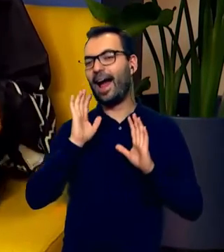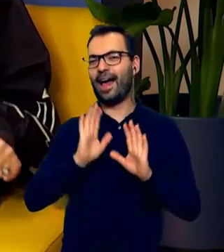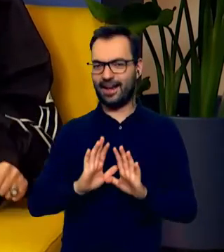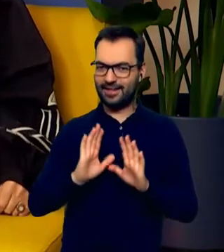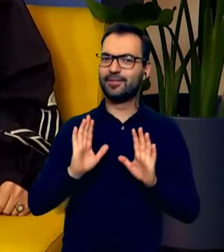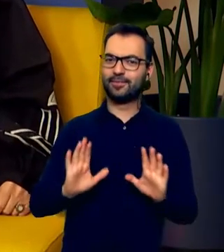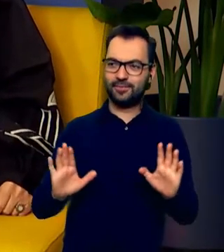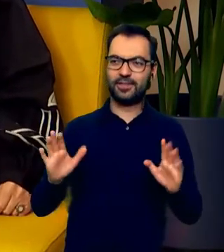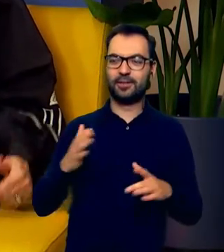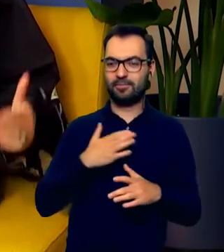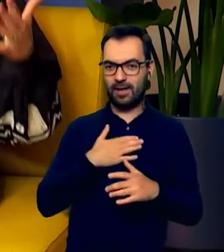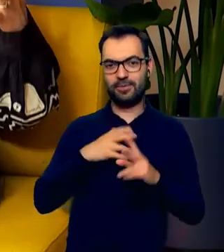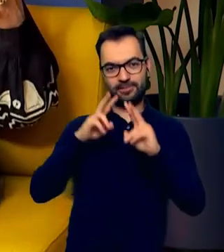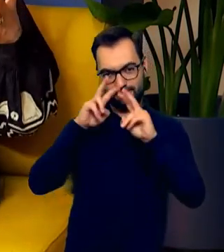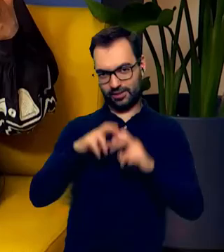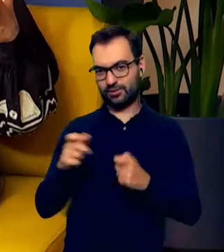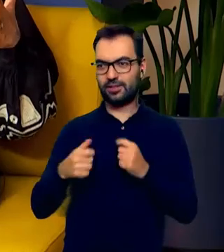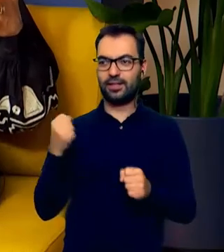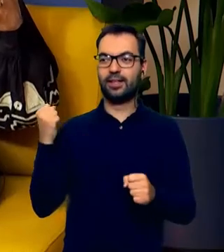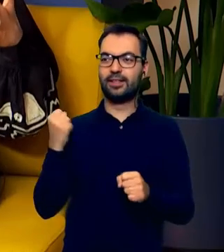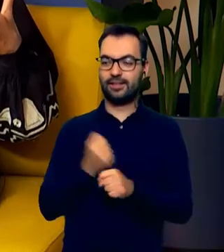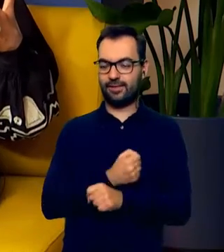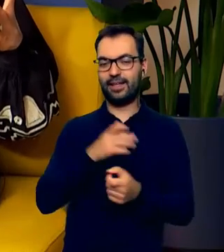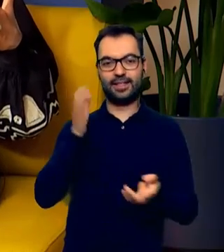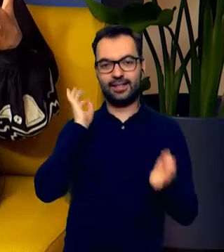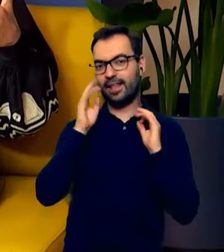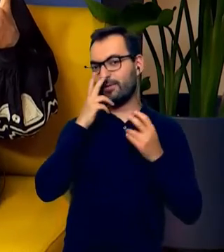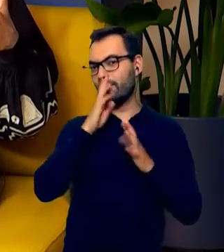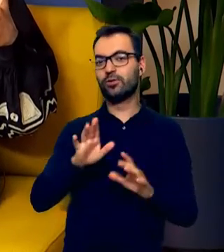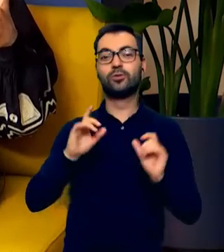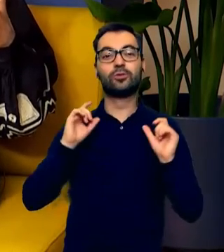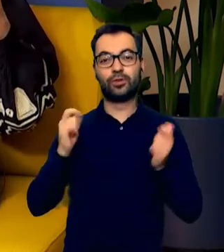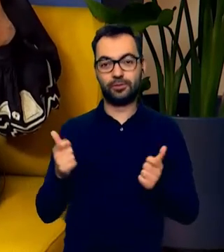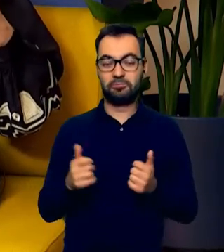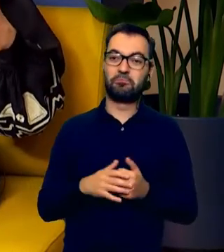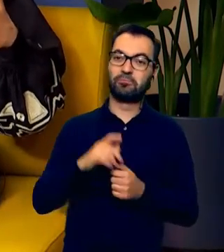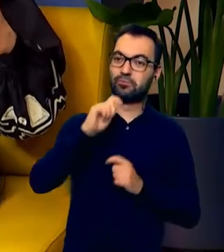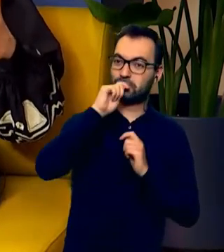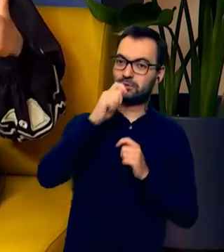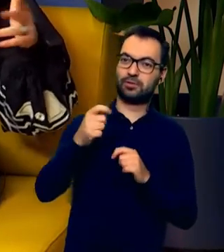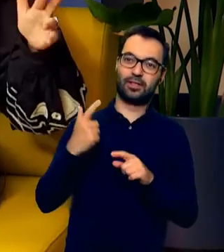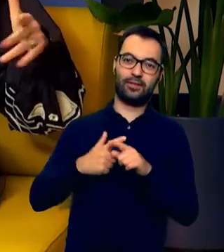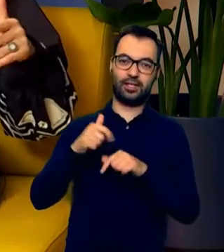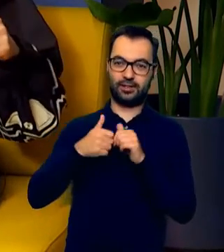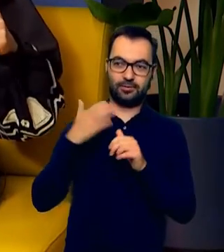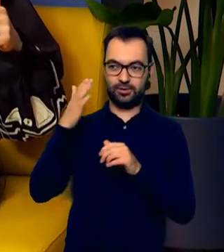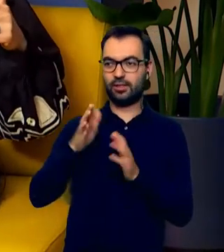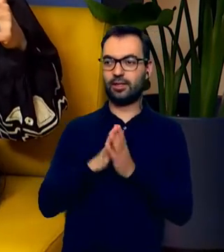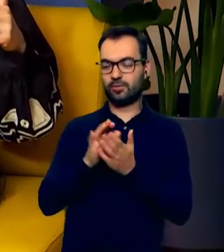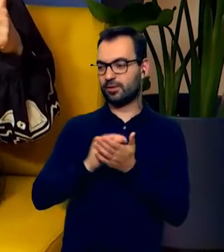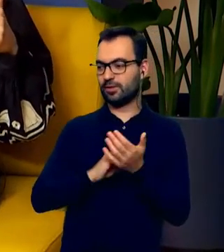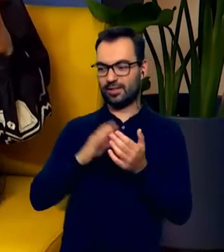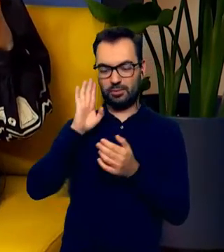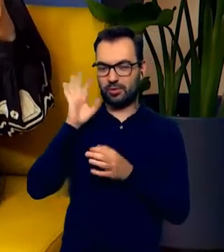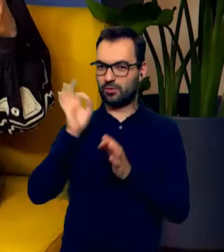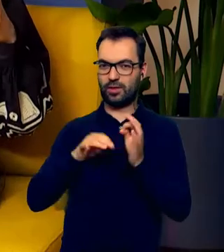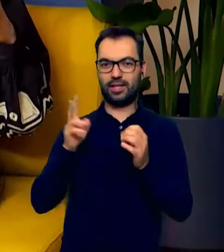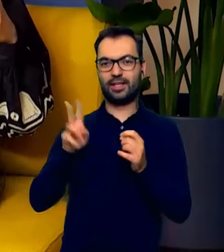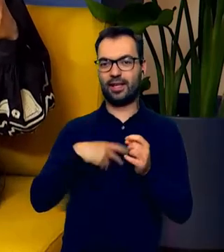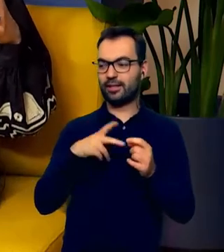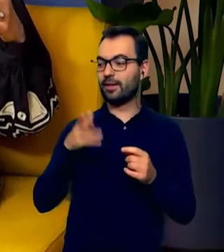mamy porządny research, twarde dane pokazują, że za tam 20 chyba lat, to jest w książce napisane, nie pamiętam już